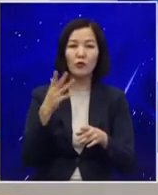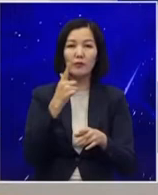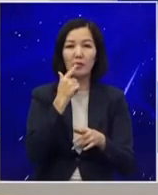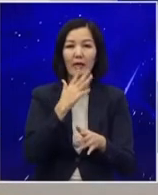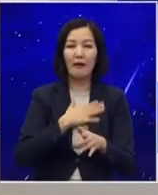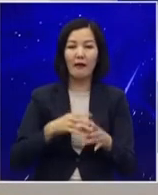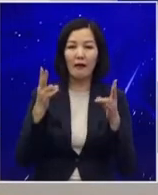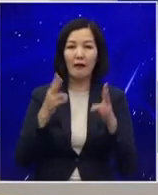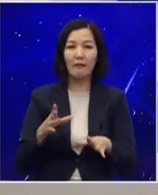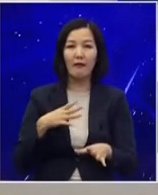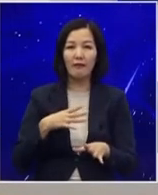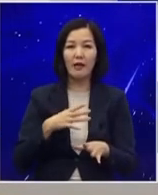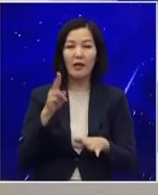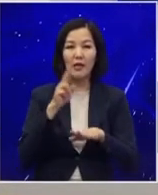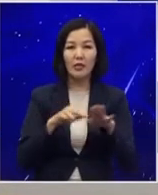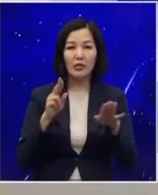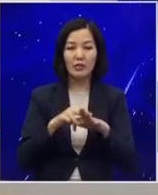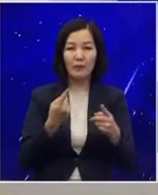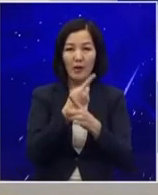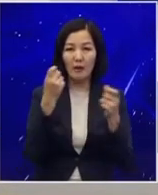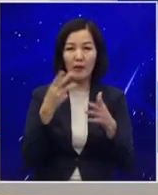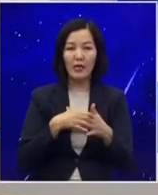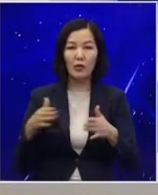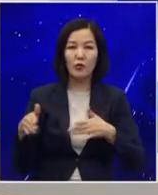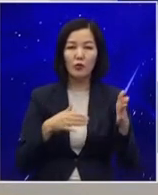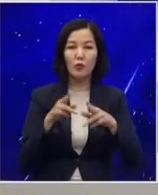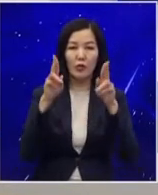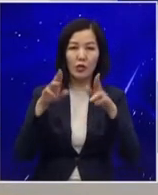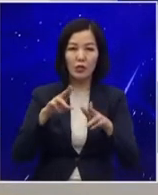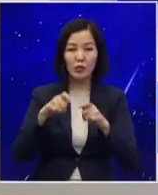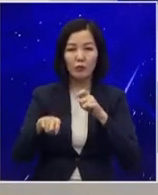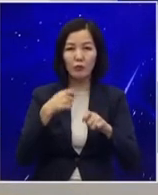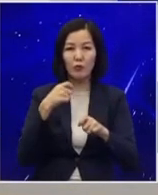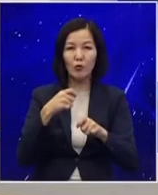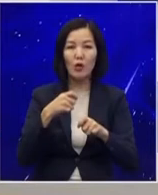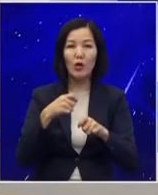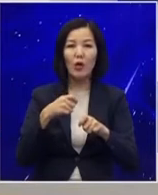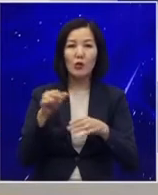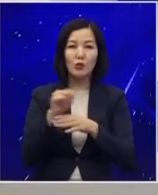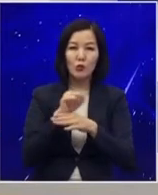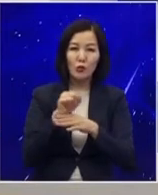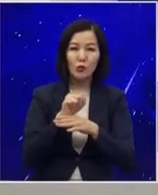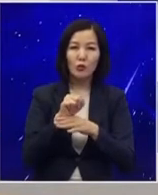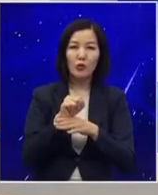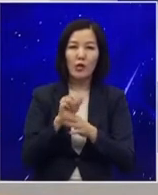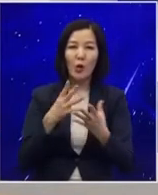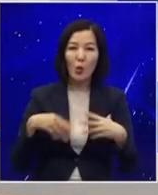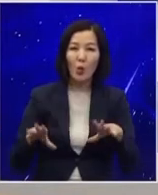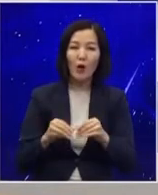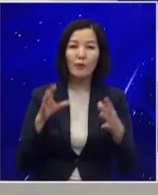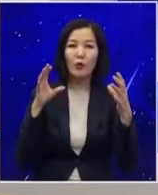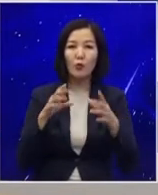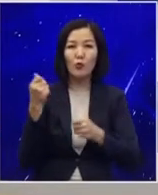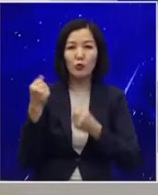алды. Ішкі істер министрлігі осылай деп хабарлайды. Жол көлік ережесін бұзу тек жекелеген көліктерде де емес, қоғамдық көлік